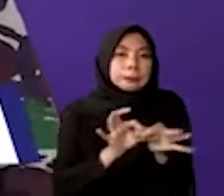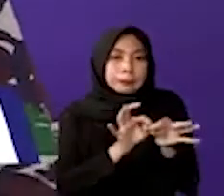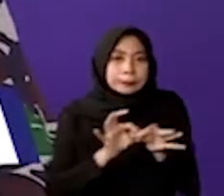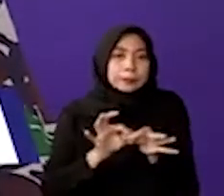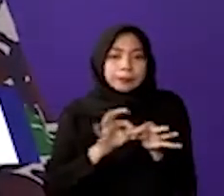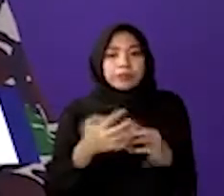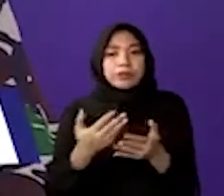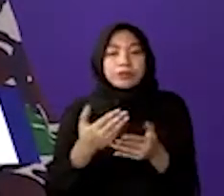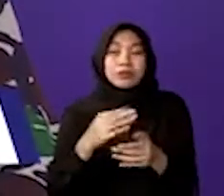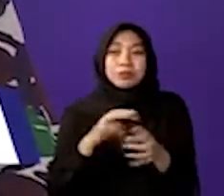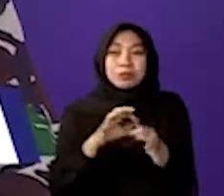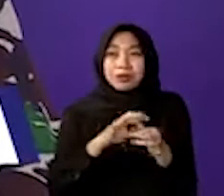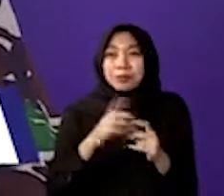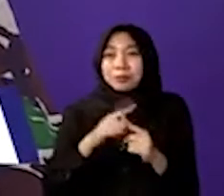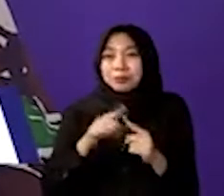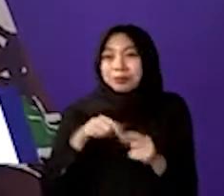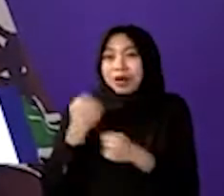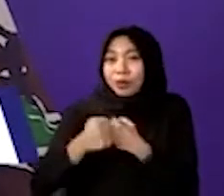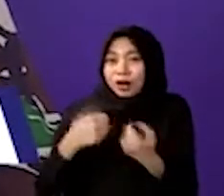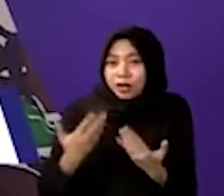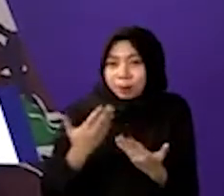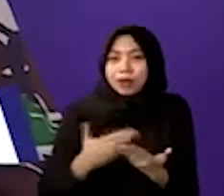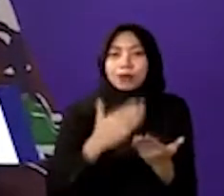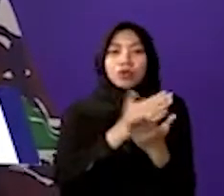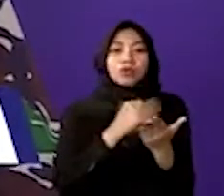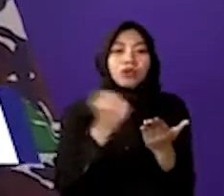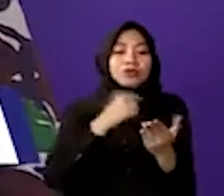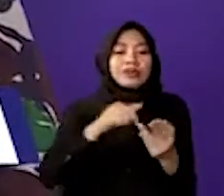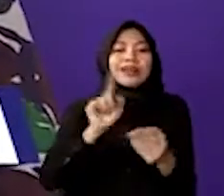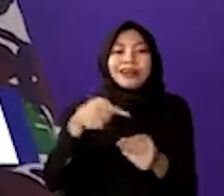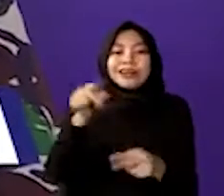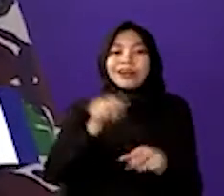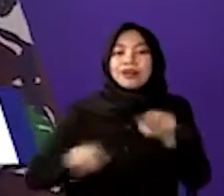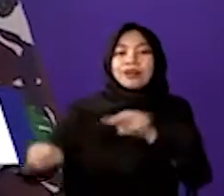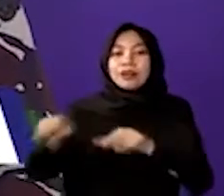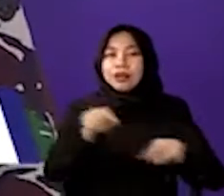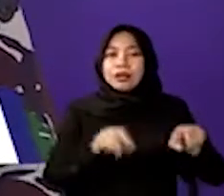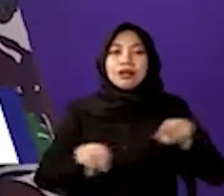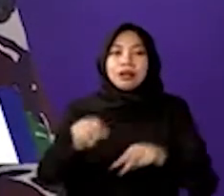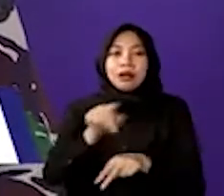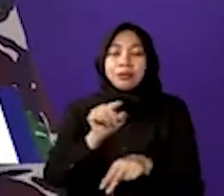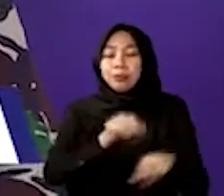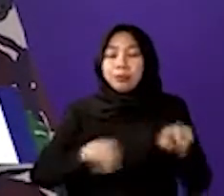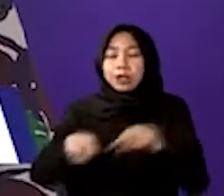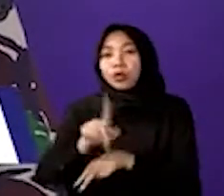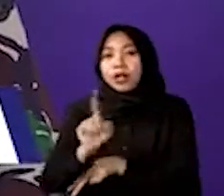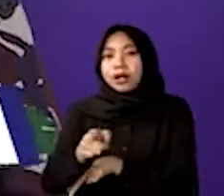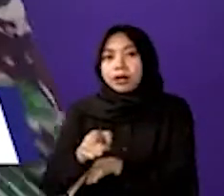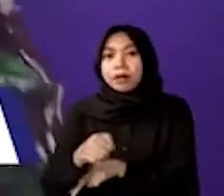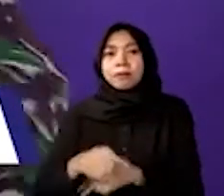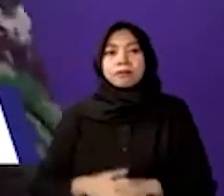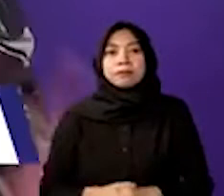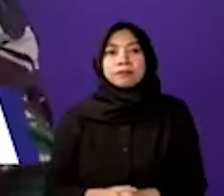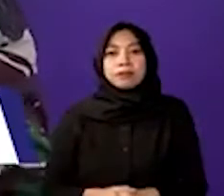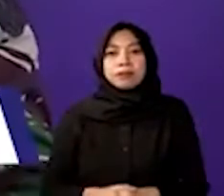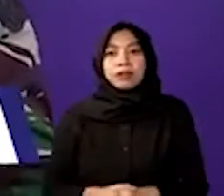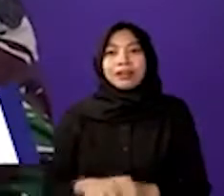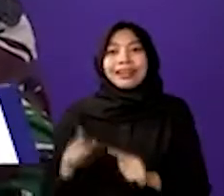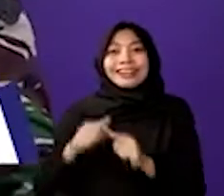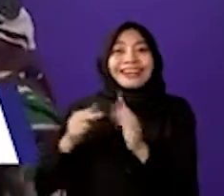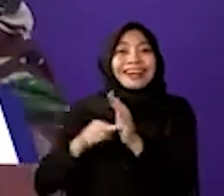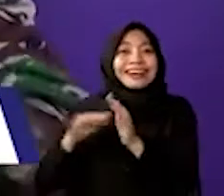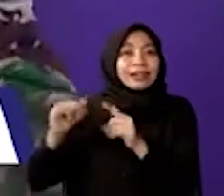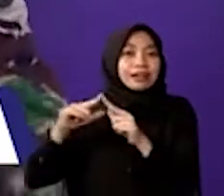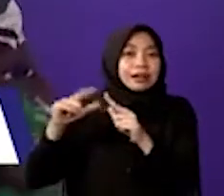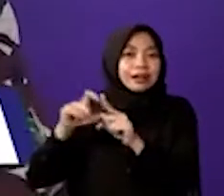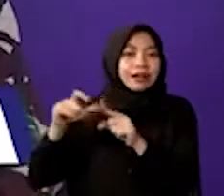operasi yustisi maupun e pendisiplinan protokol kesehatan nah Angkatan Darat ini menjadi bagian